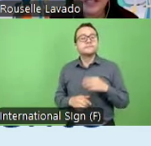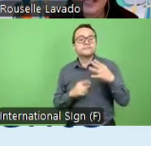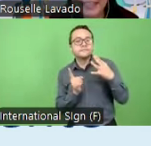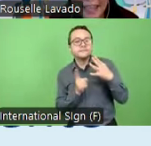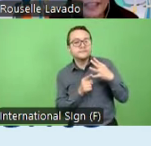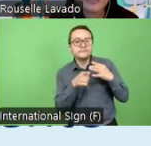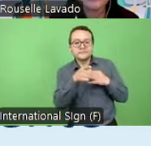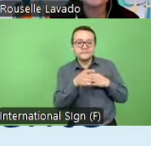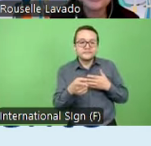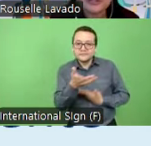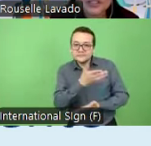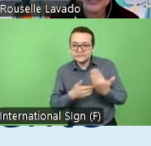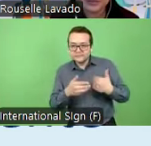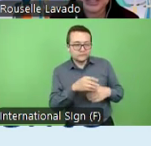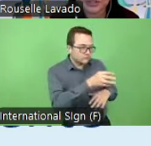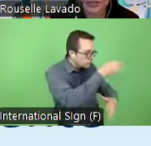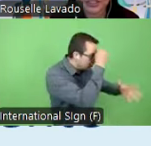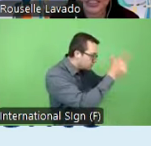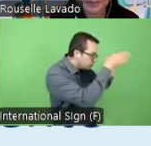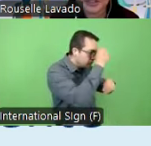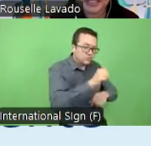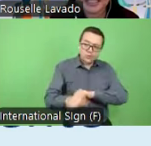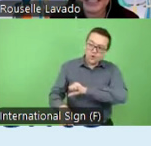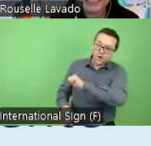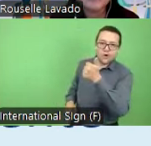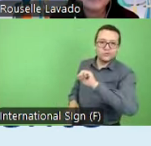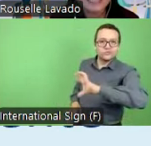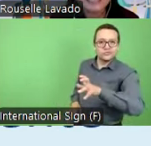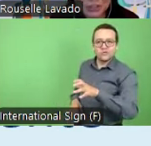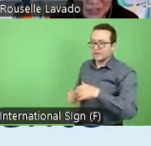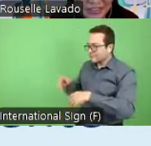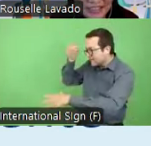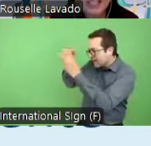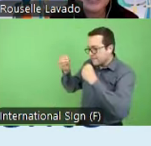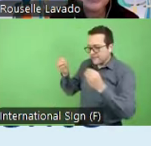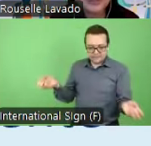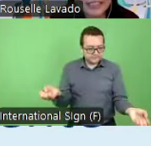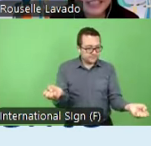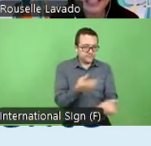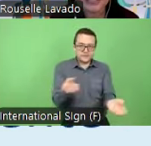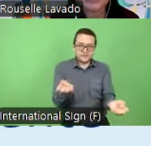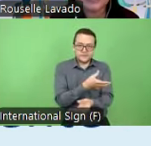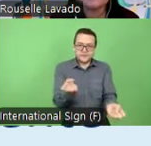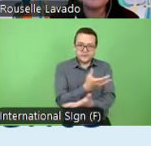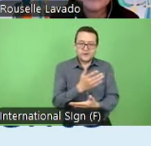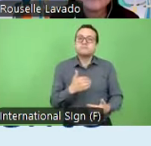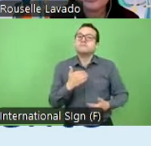l'apprentissage par les pairs est important. Les pays de la région peuvent et doivent tirer parti de leurs expériences respectives